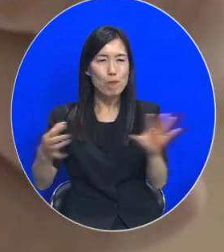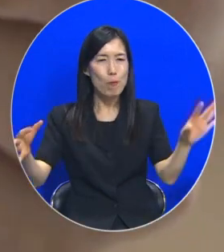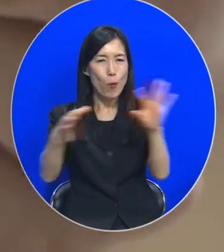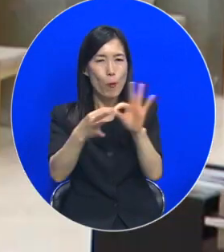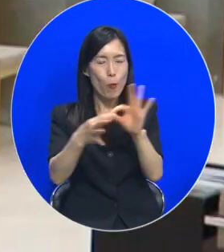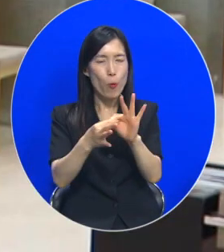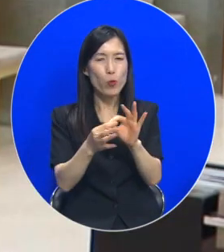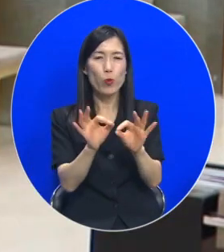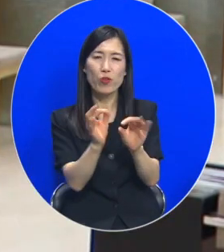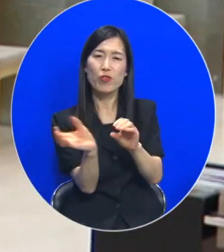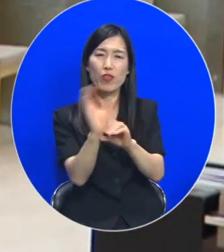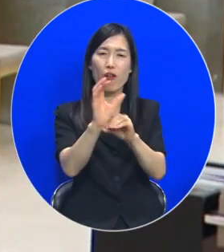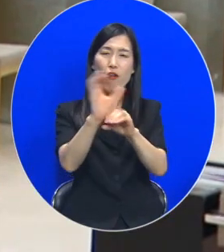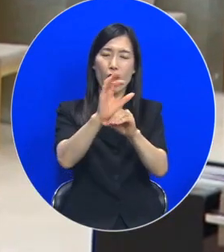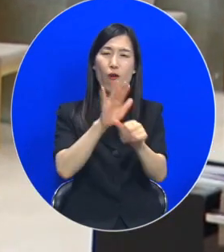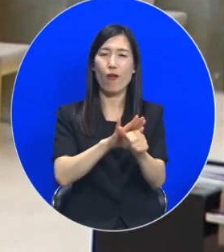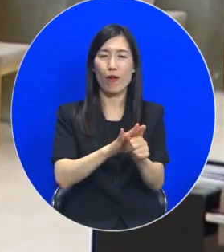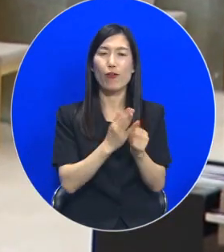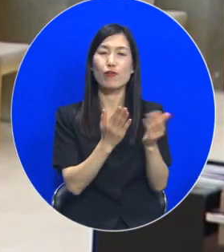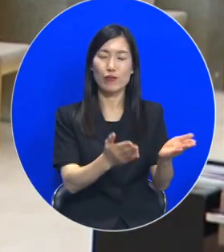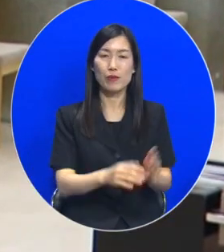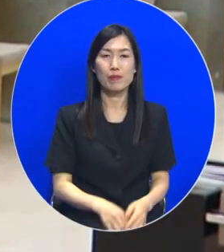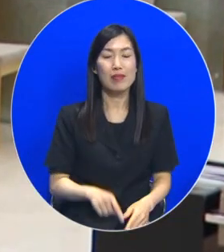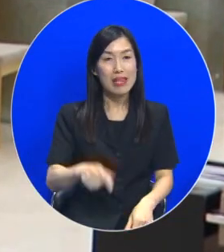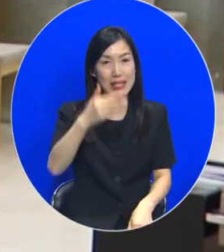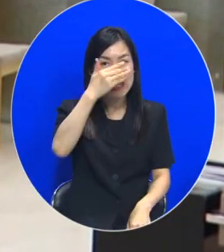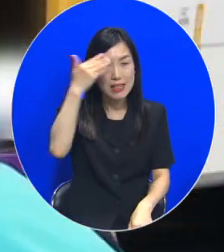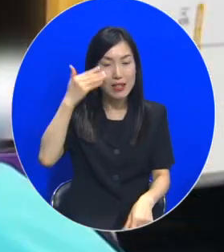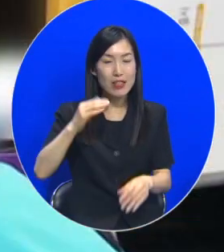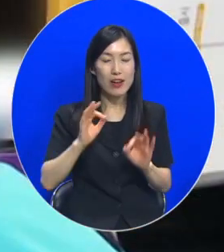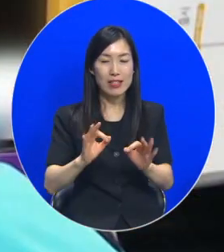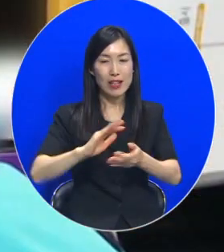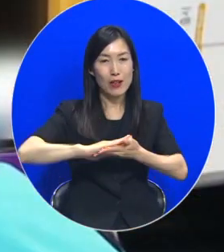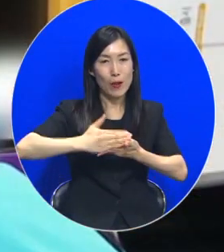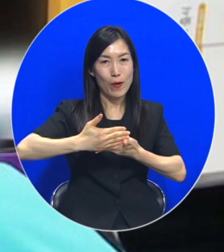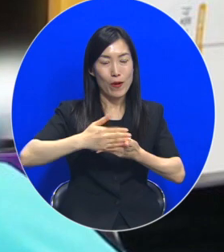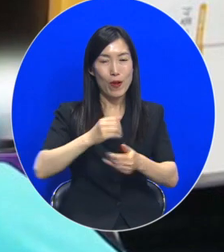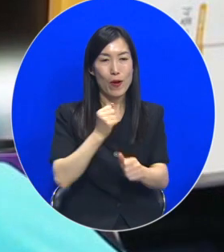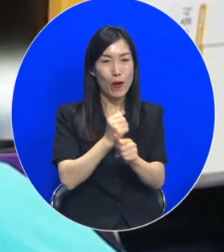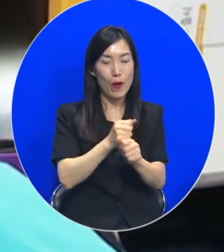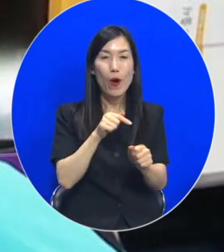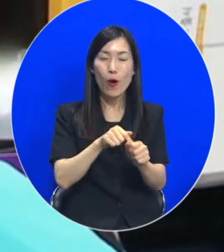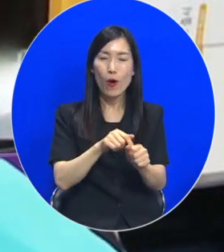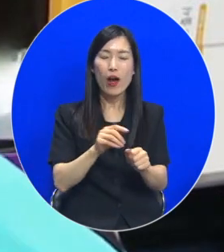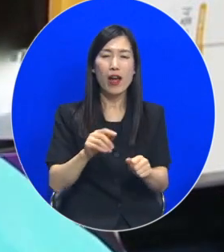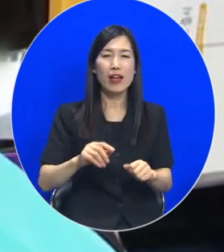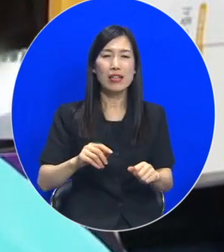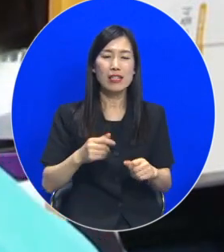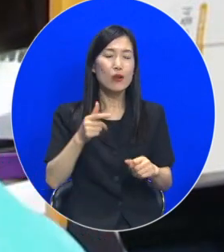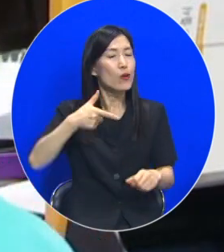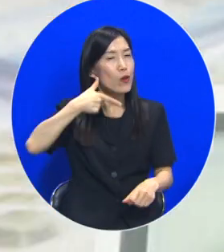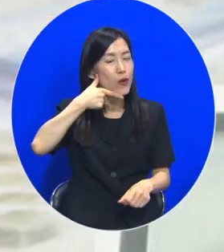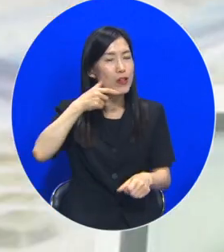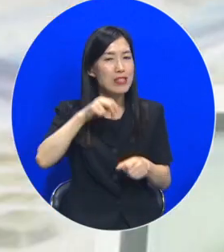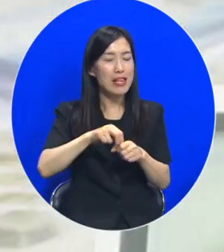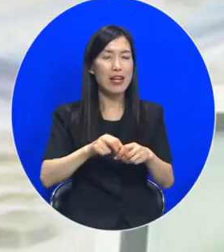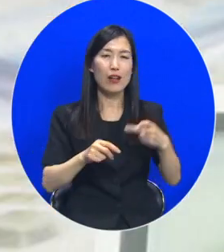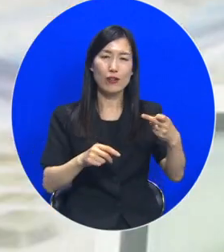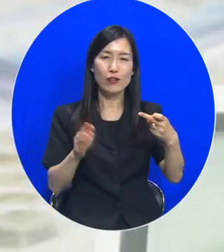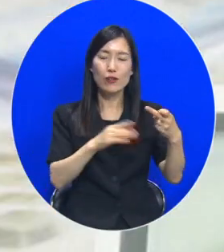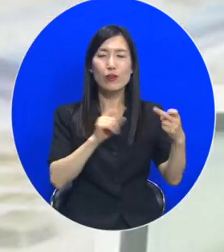예정입니다 청년도약계좌에 관련한 자세한 사항은 12개 은행 콜센터와 서민금융 콜센터